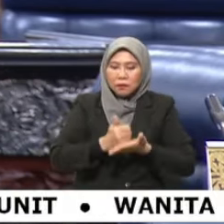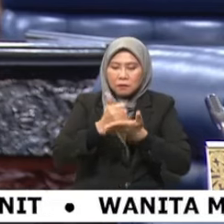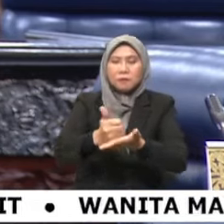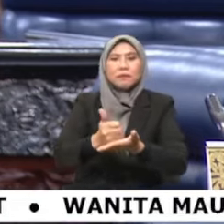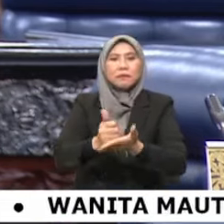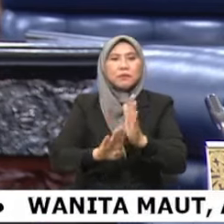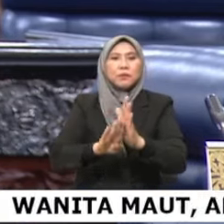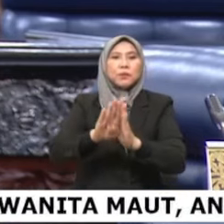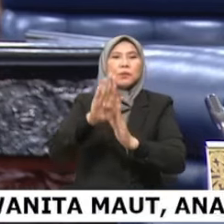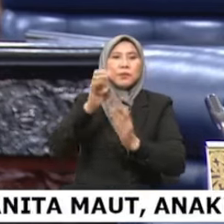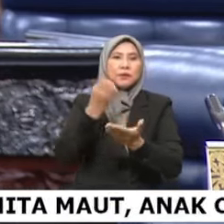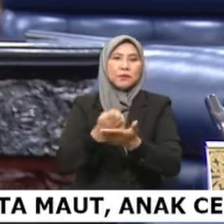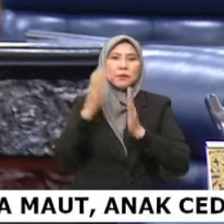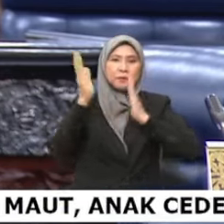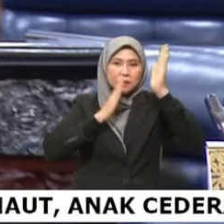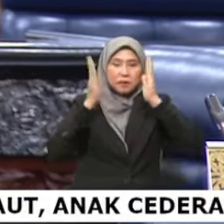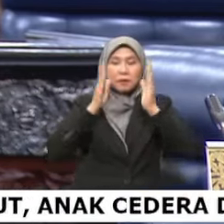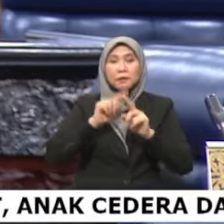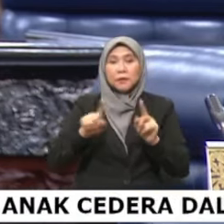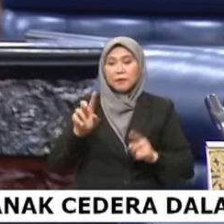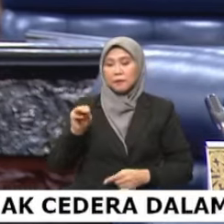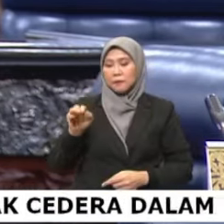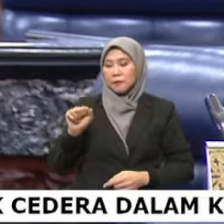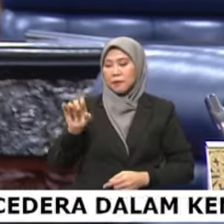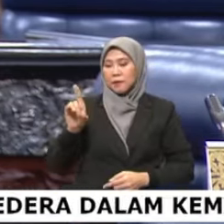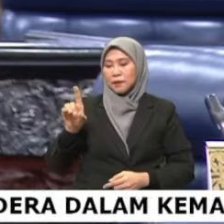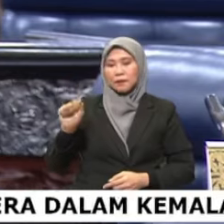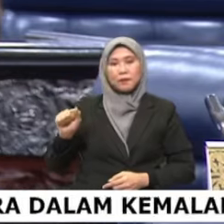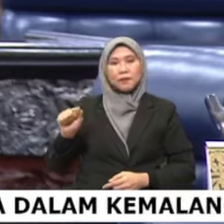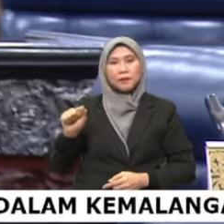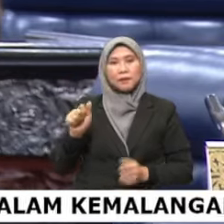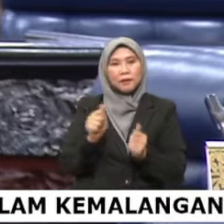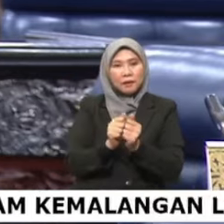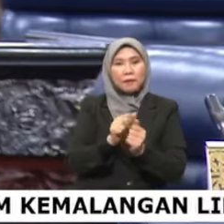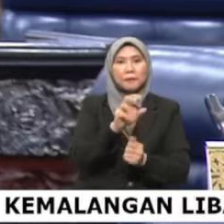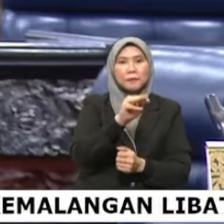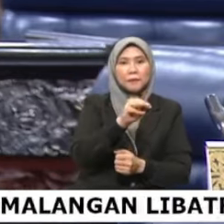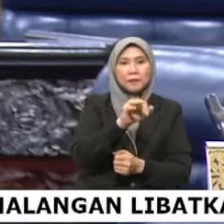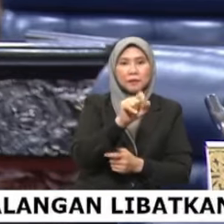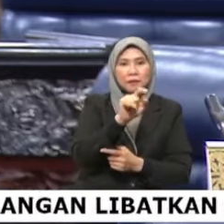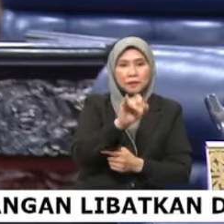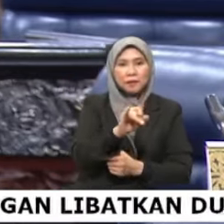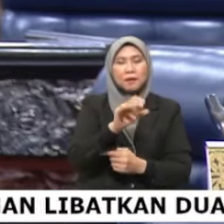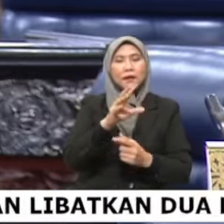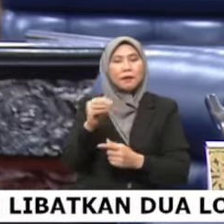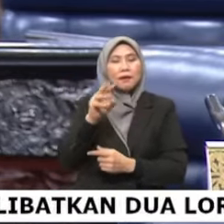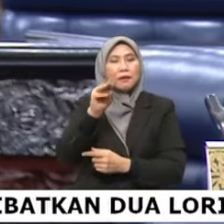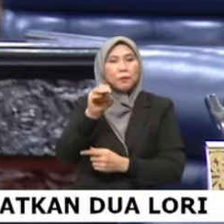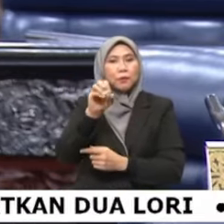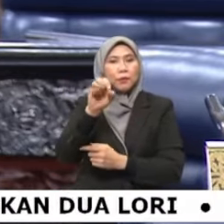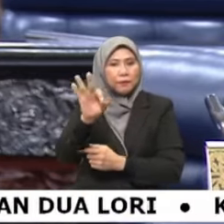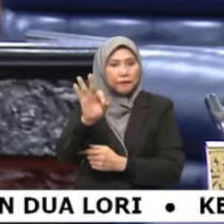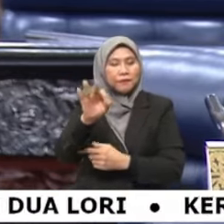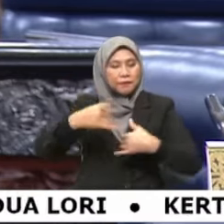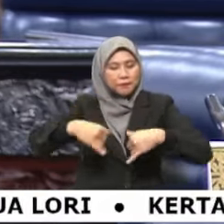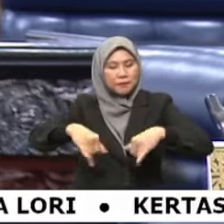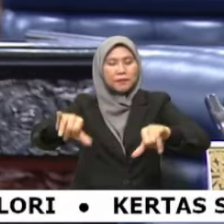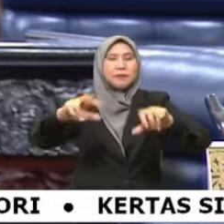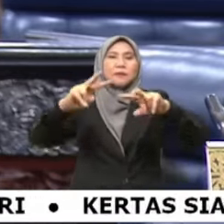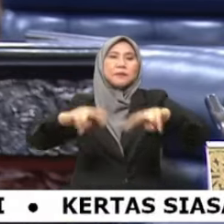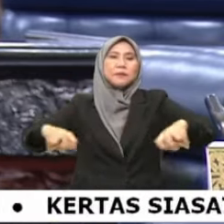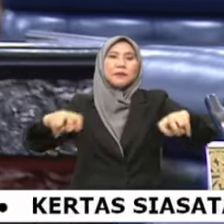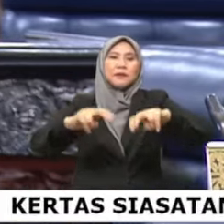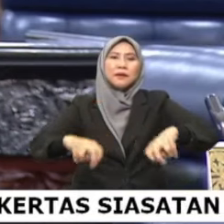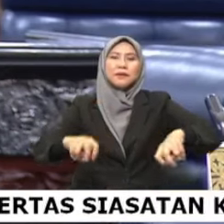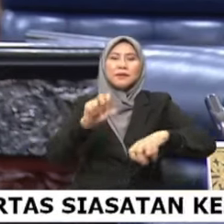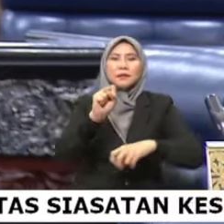ekonomi Malaysia. Tapi MAIDA bersama dengan MITI dan juga MOF sedang mengkaji